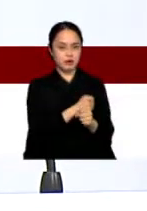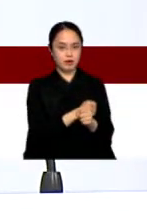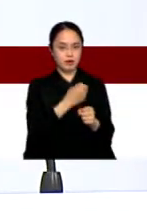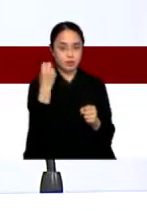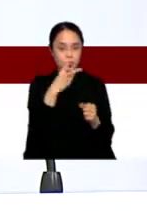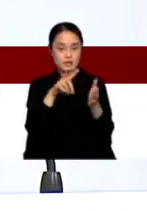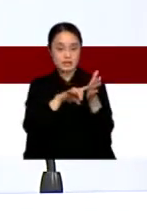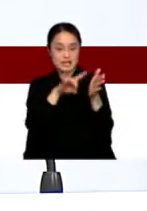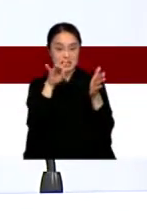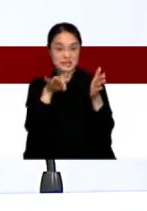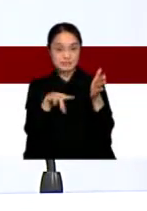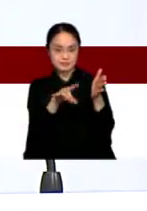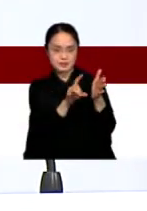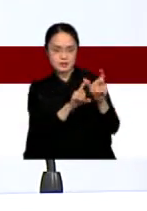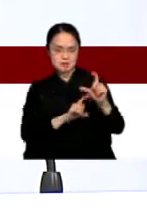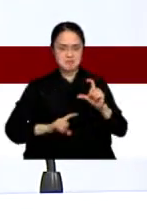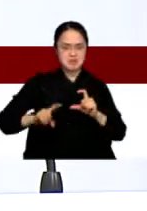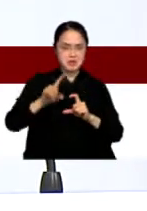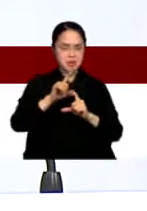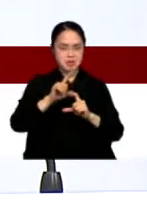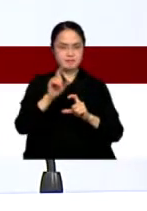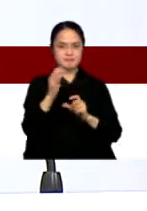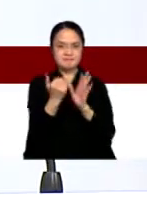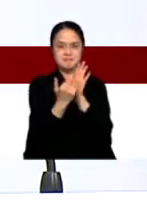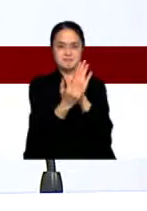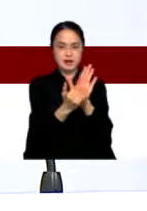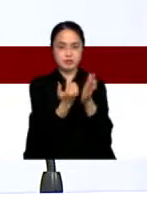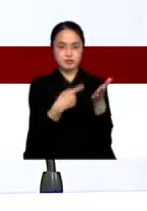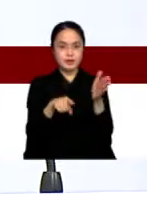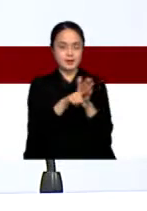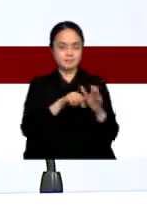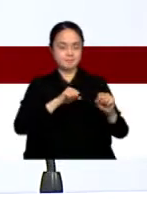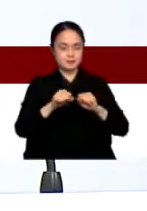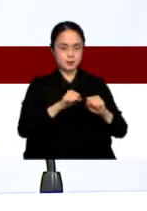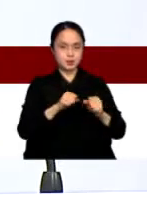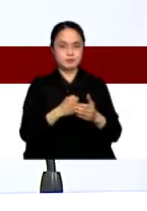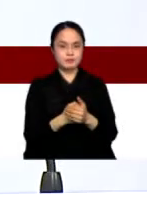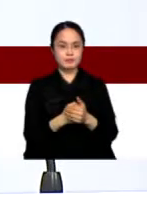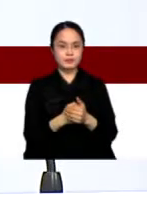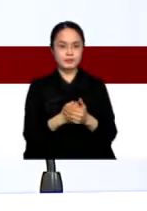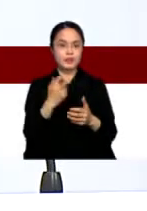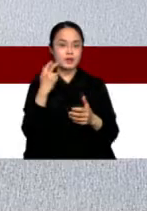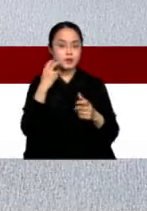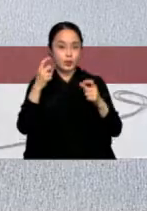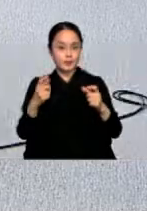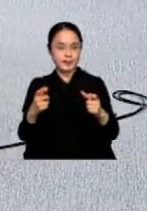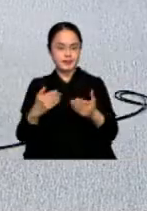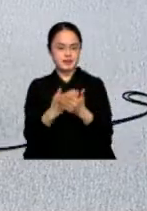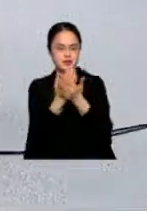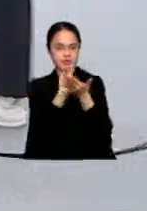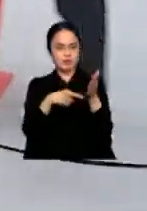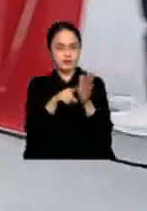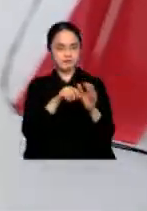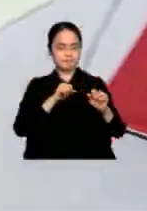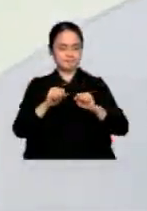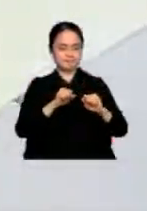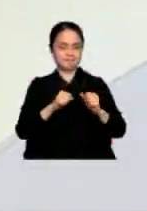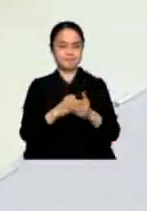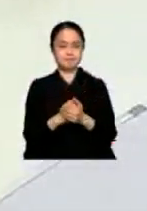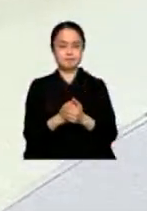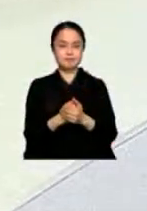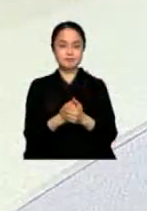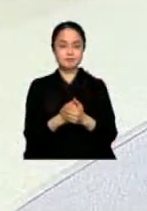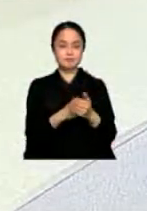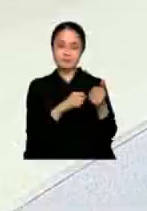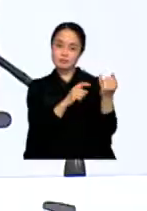시도도 처음부터 제대로 저지하겠습니다. 품격 송파에 어울리고 또 송파 최근 논란이 된 수상